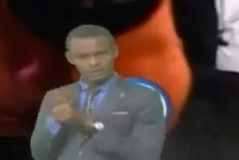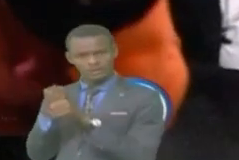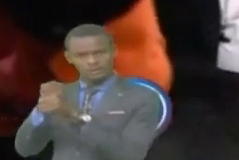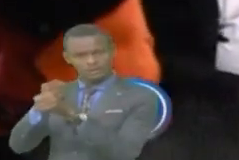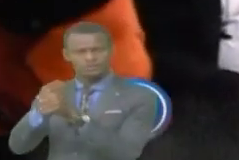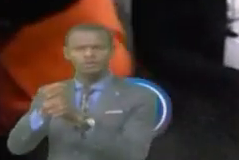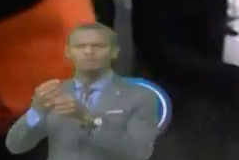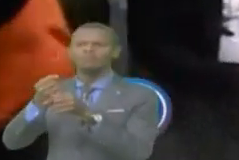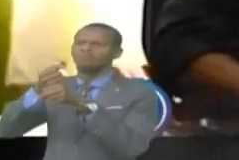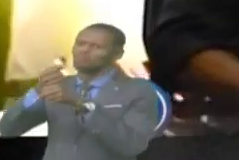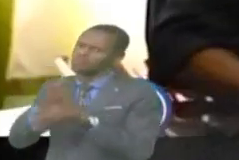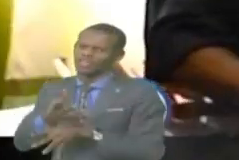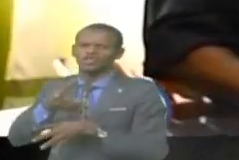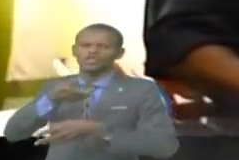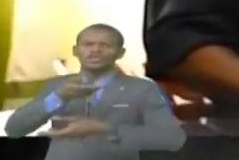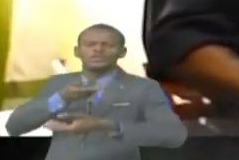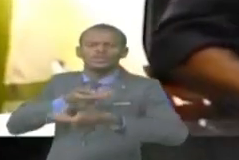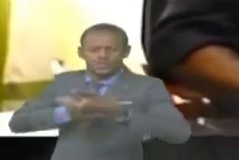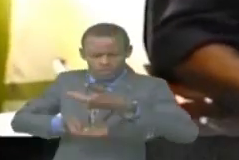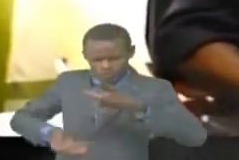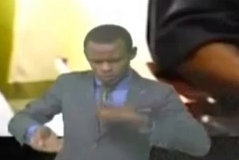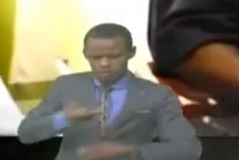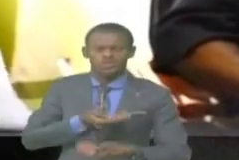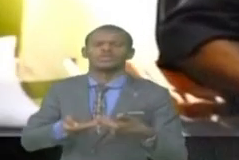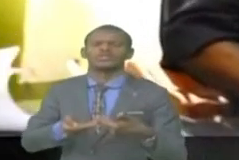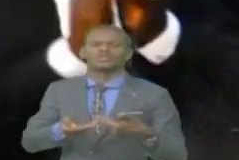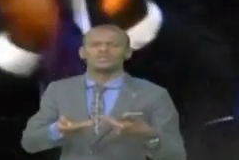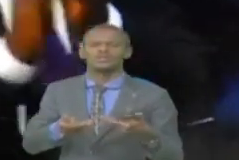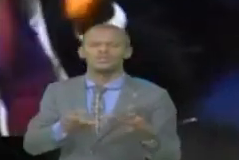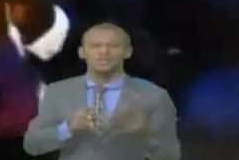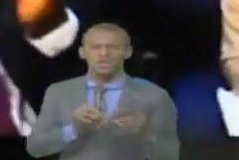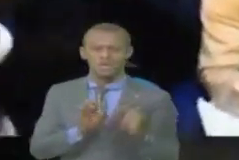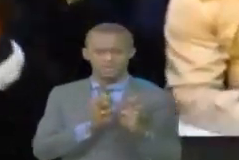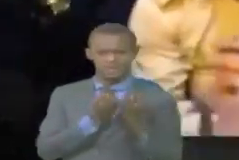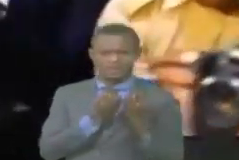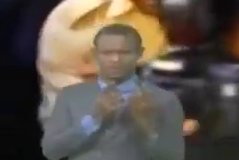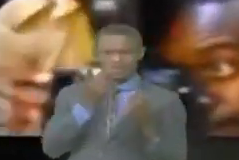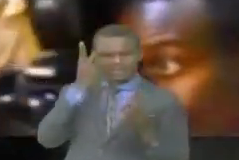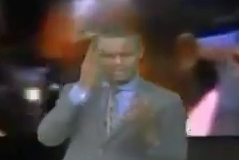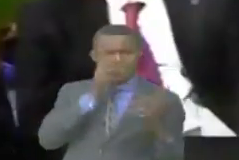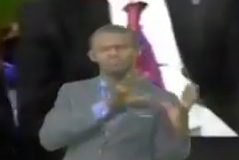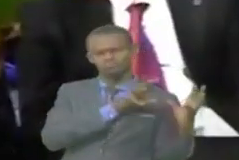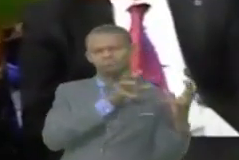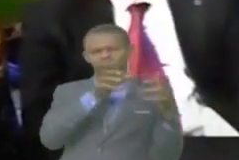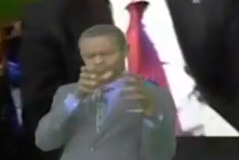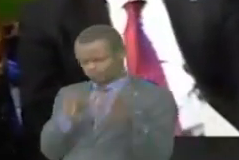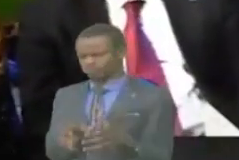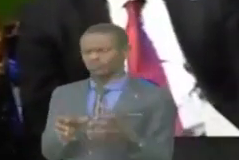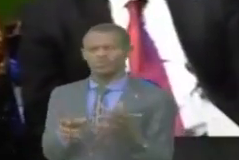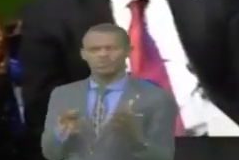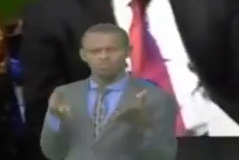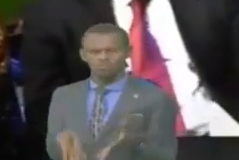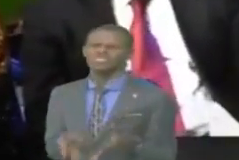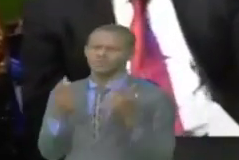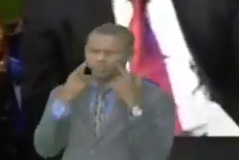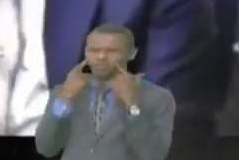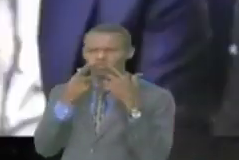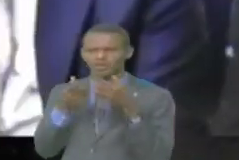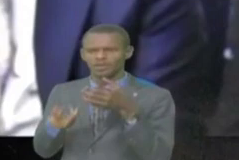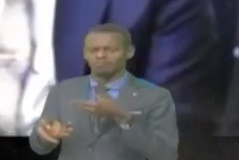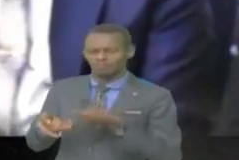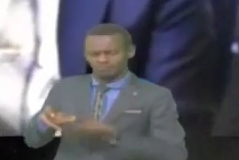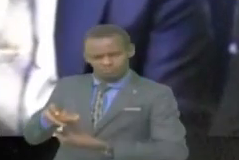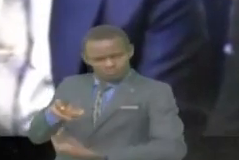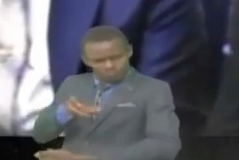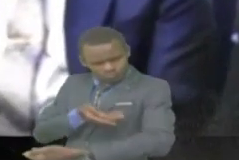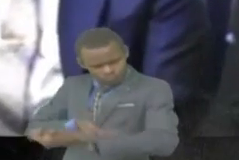d'une délégation venue de Kinshasa, conduite par le chef de département administratif, en présence des agents et cadres que compte la